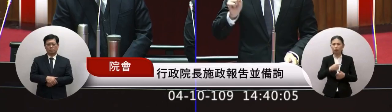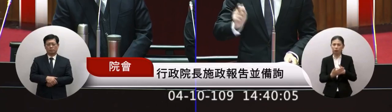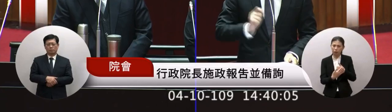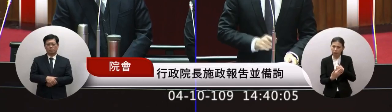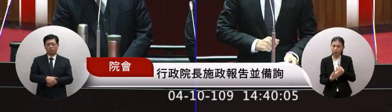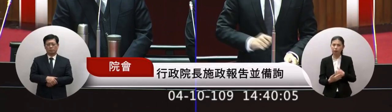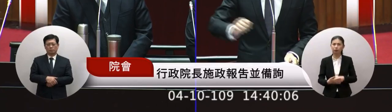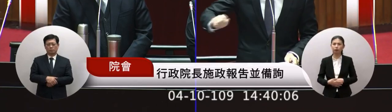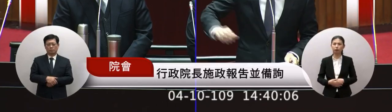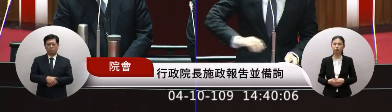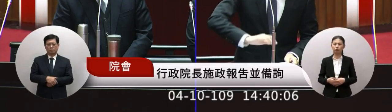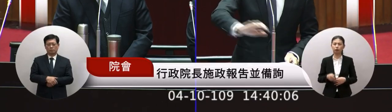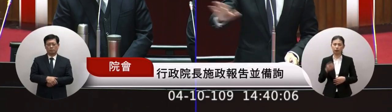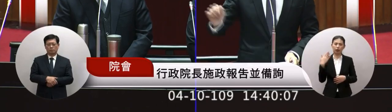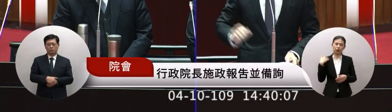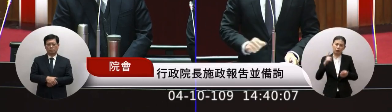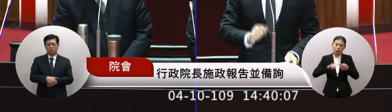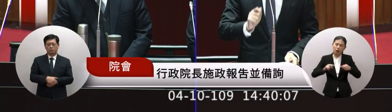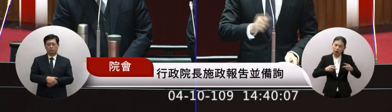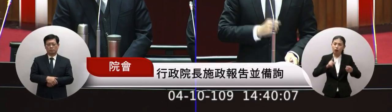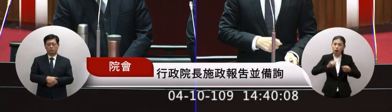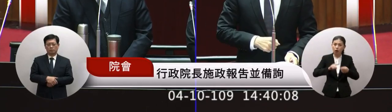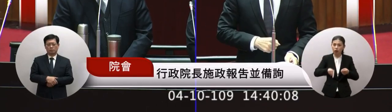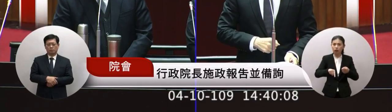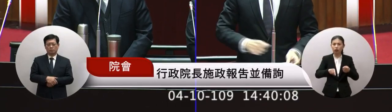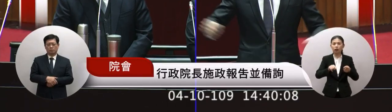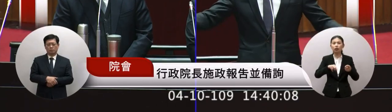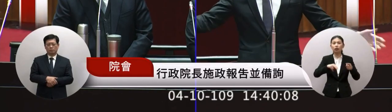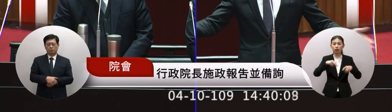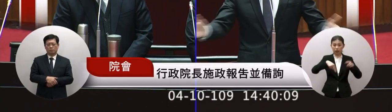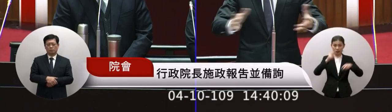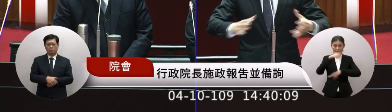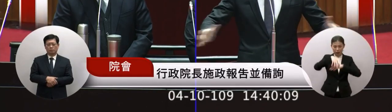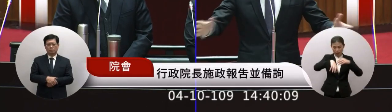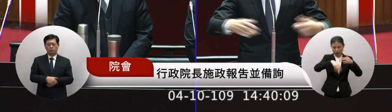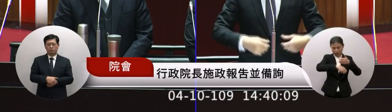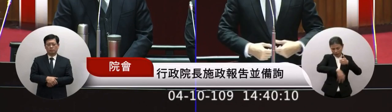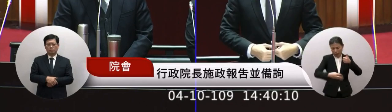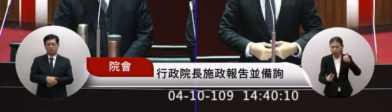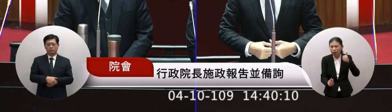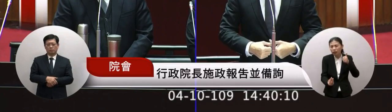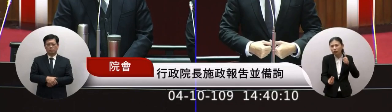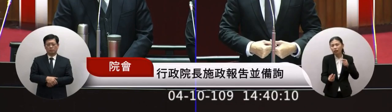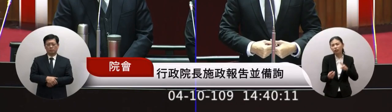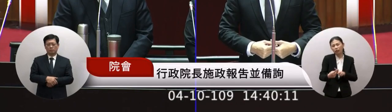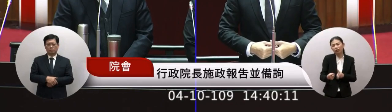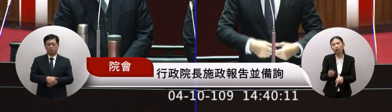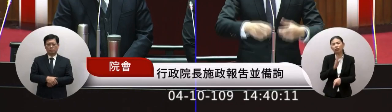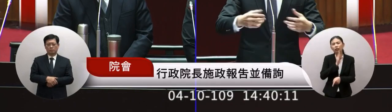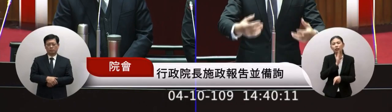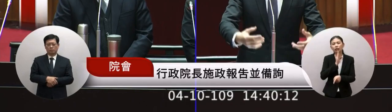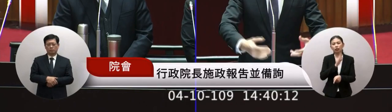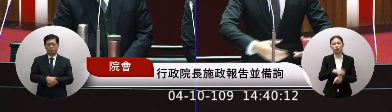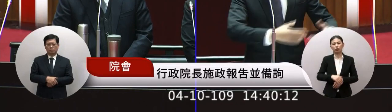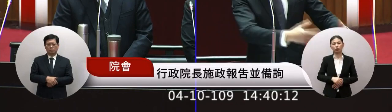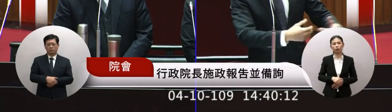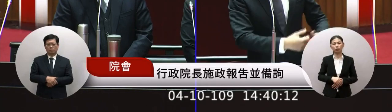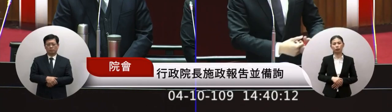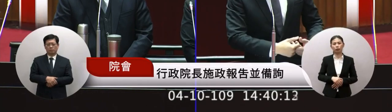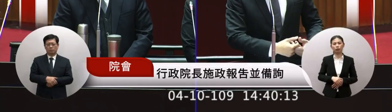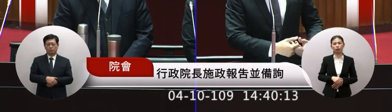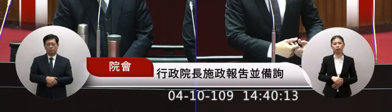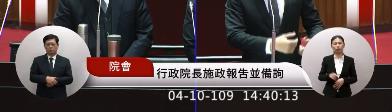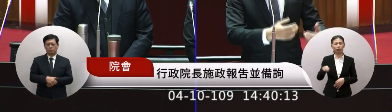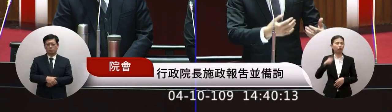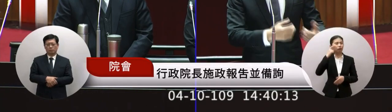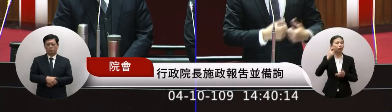相共，因为我知影讲促转会伫行政院内底一个小部门，啊，即马要叫其他诶部门都叫袂叮当啊，若讲较无人